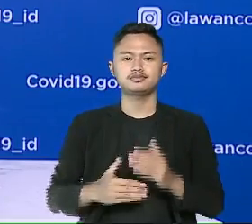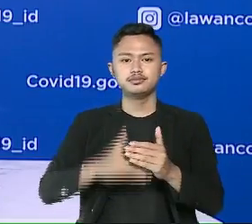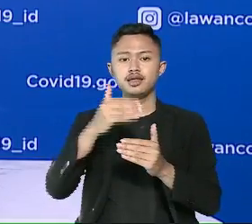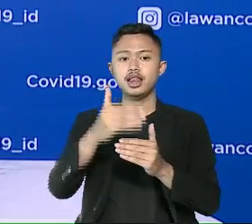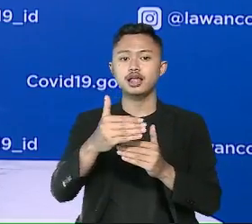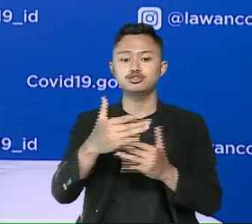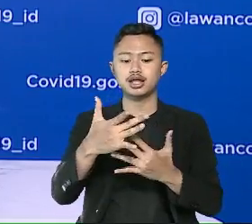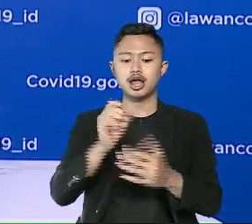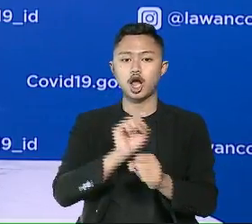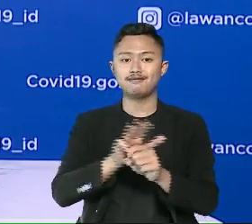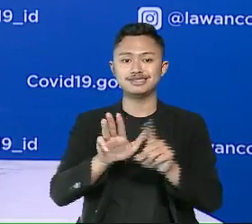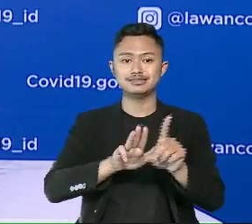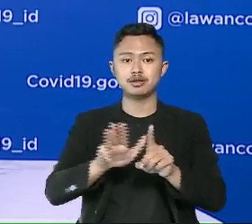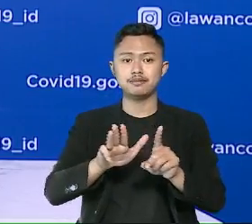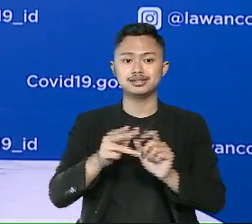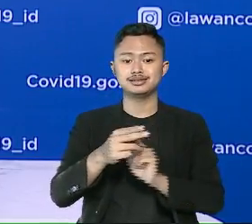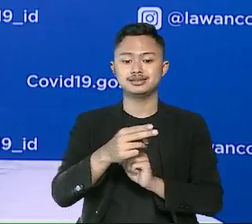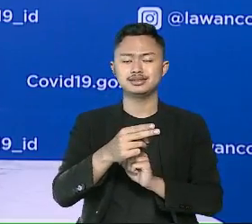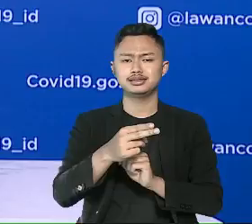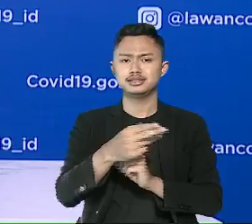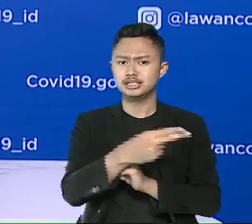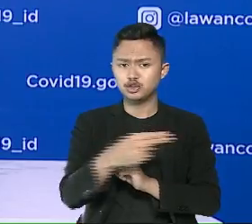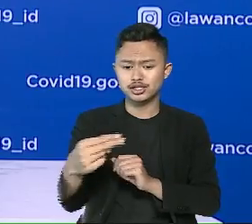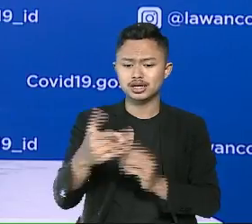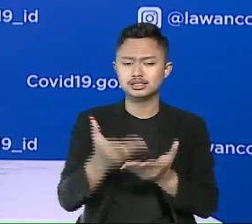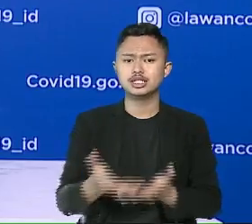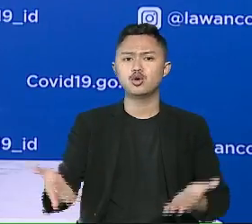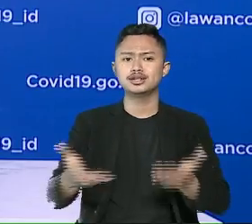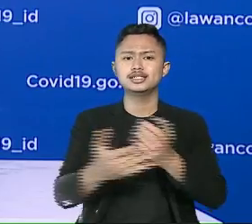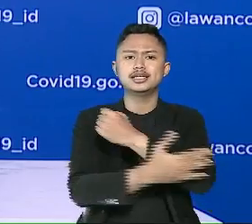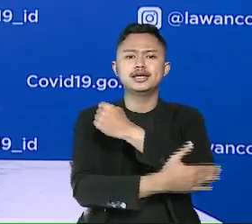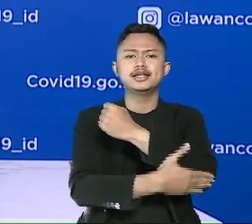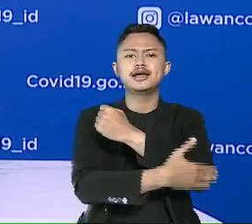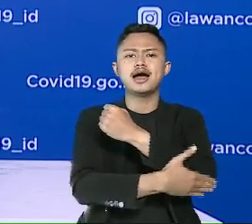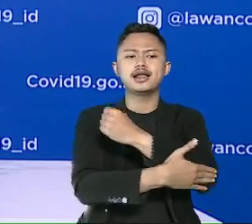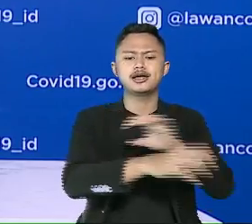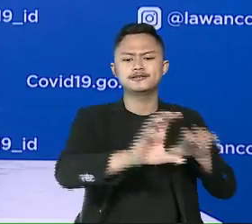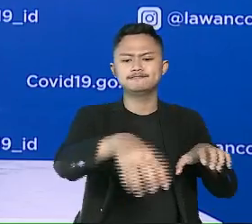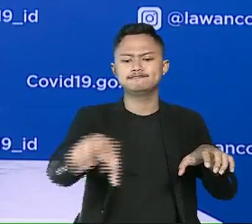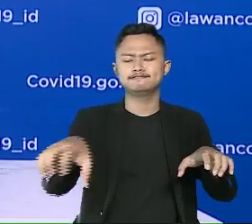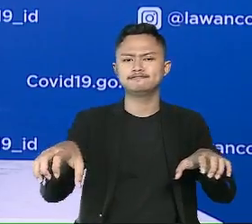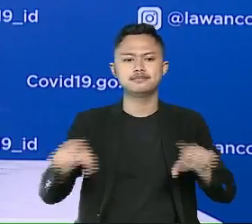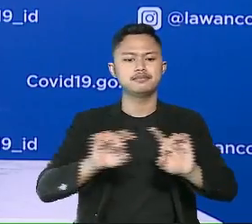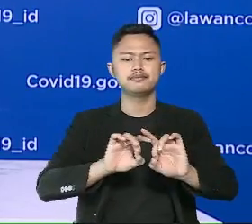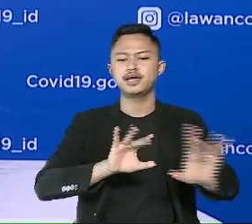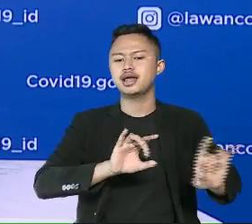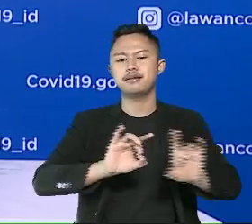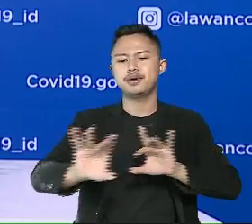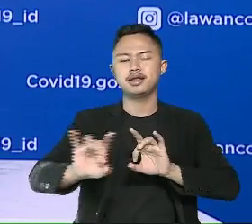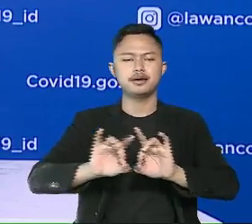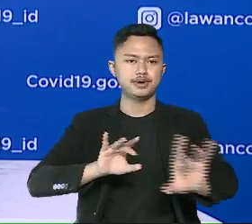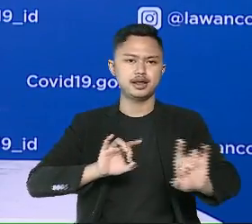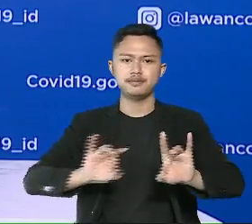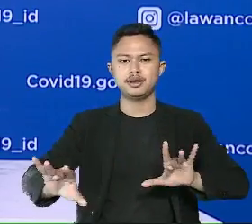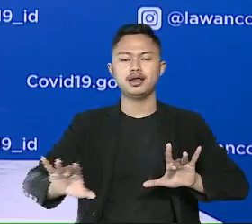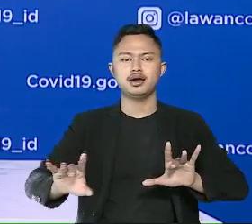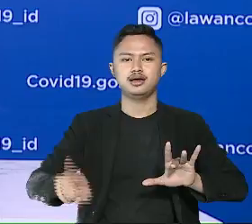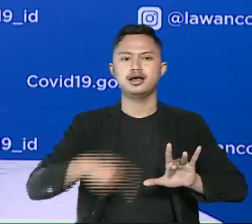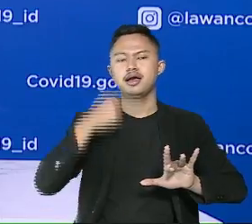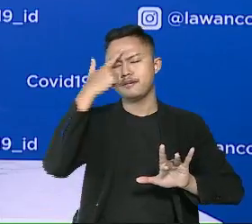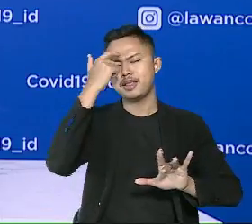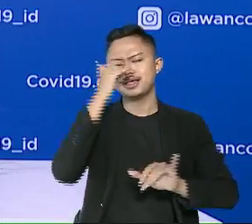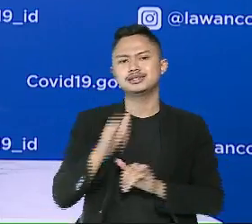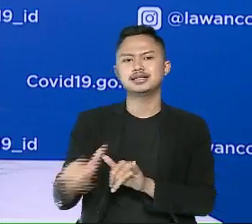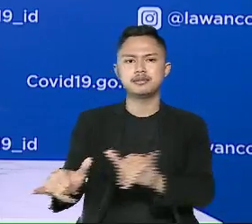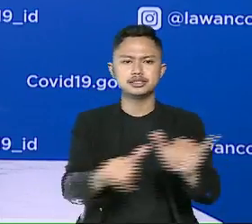Selanjutnya, perkembangan COVID-19 di masing-masing negara tentunya berbeda dan hal ini dapat dijadikan pembelajaran kita